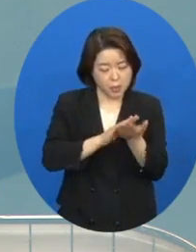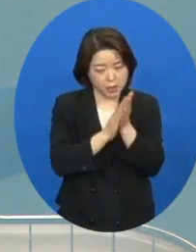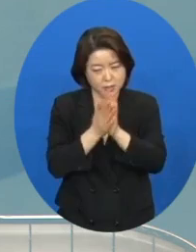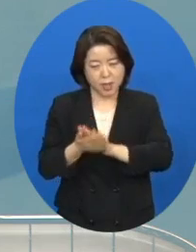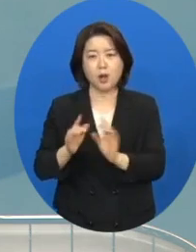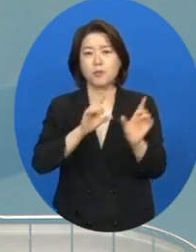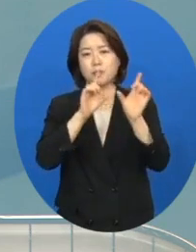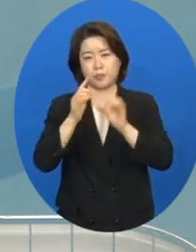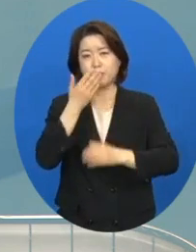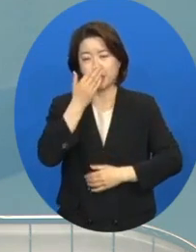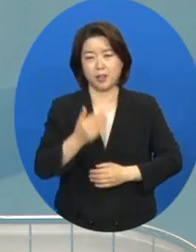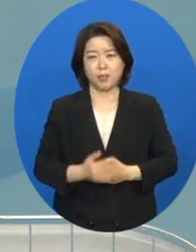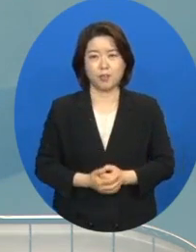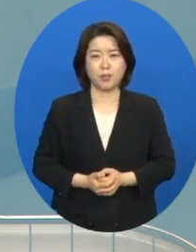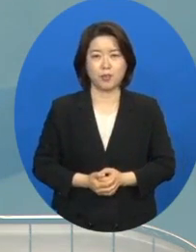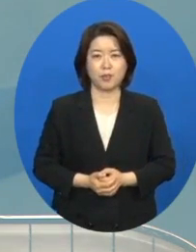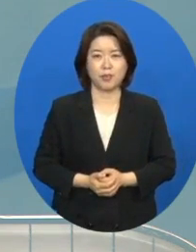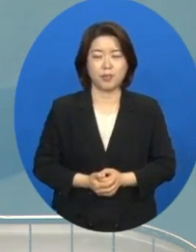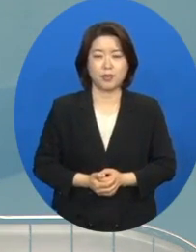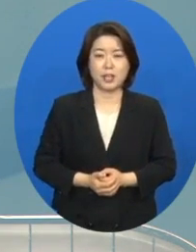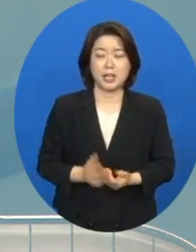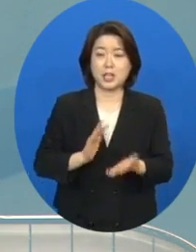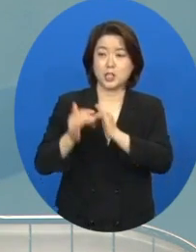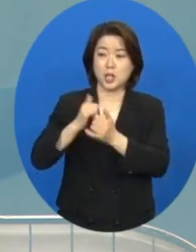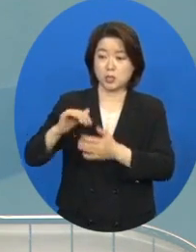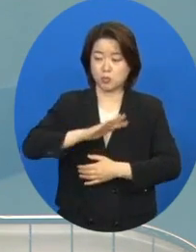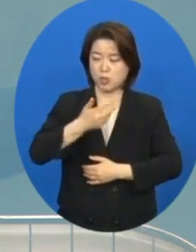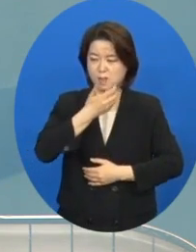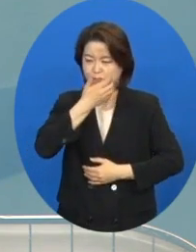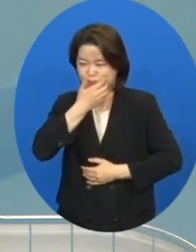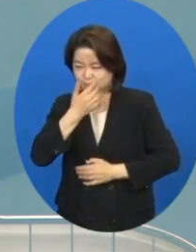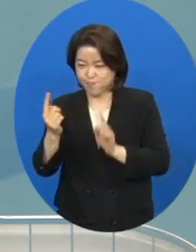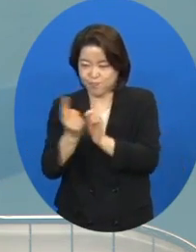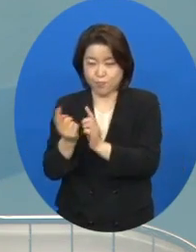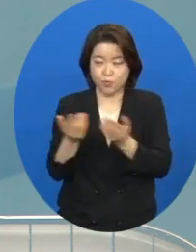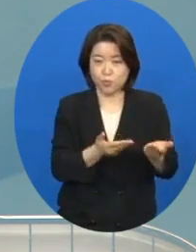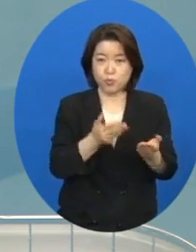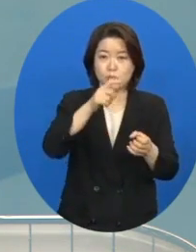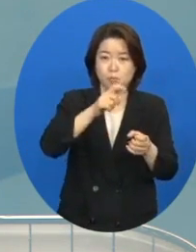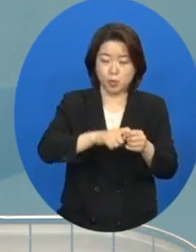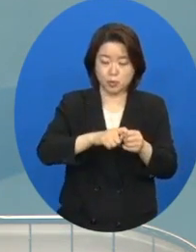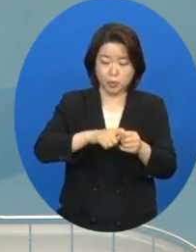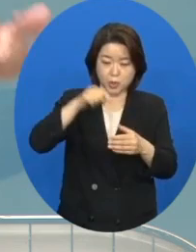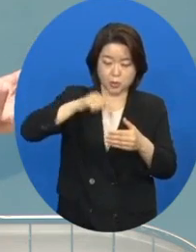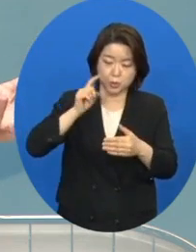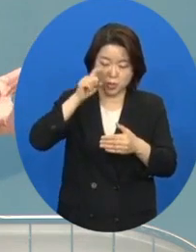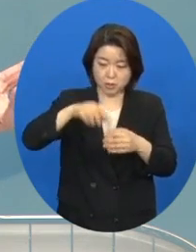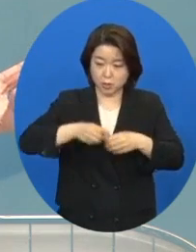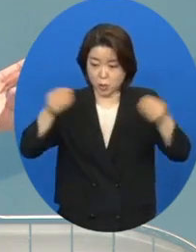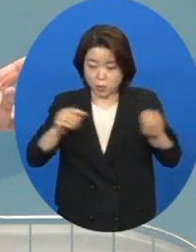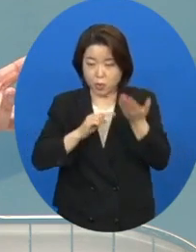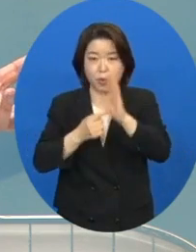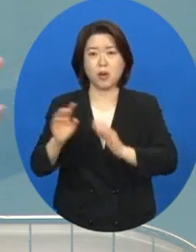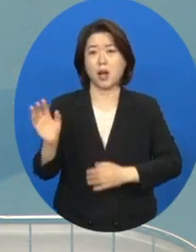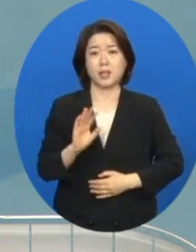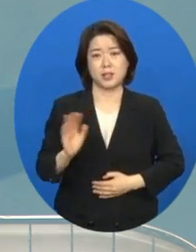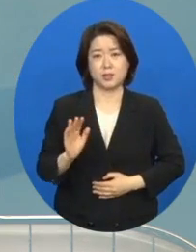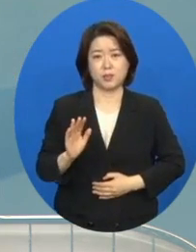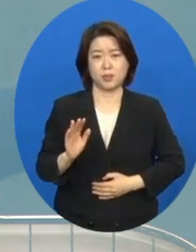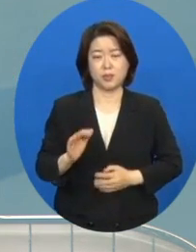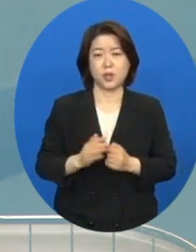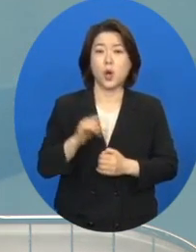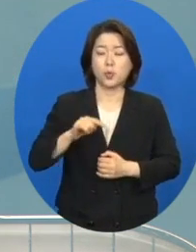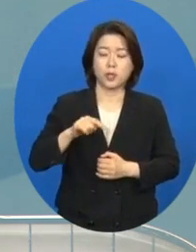되는 겁니다. 예수님은 우리를 부끄럽게 하려고 우리 속에 있는 더러운 것을 드러내려고 하심이 아니에요.